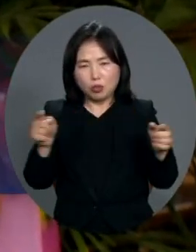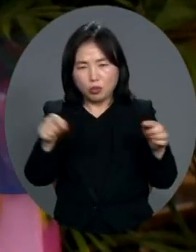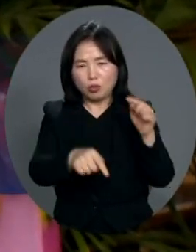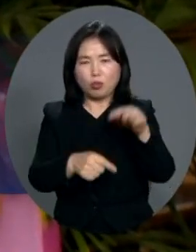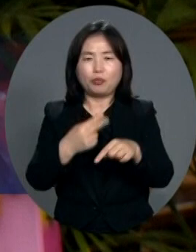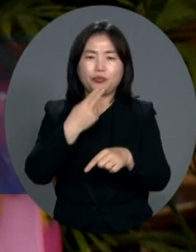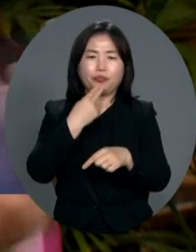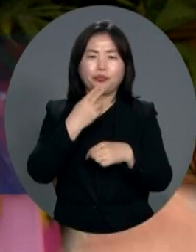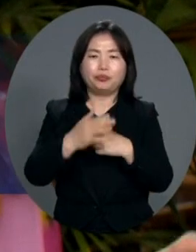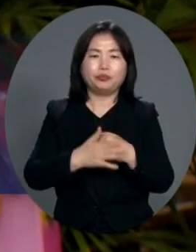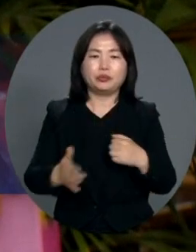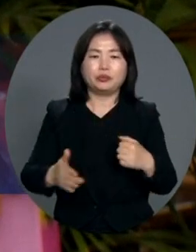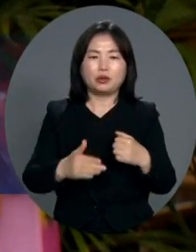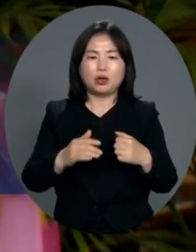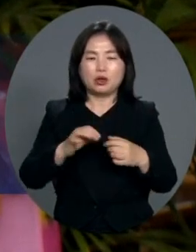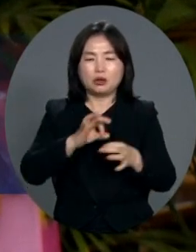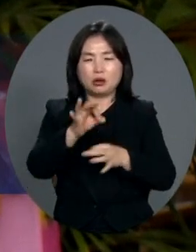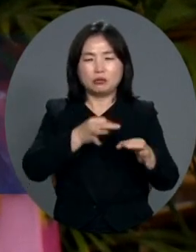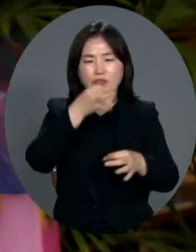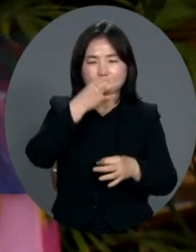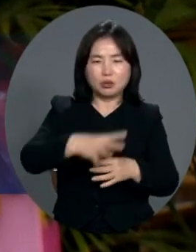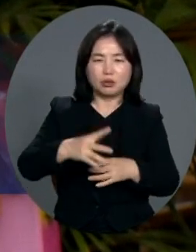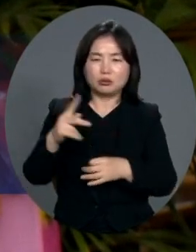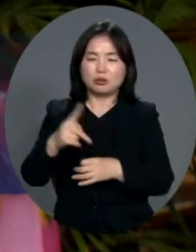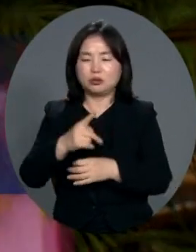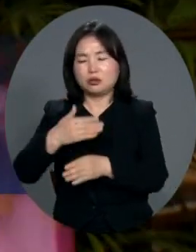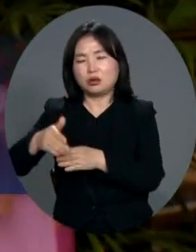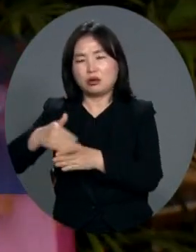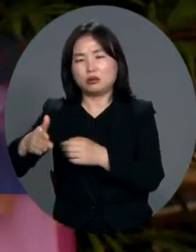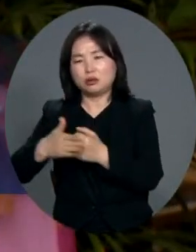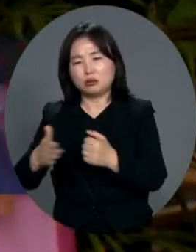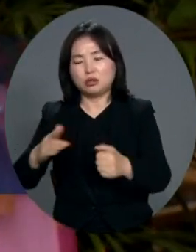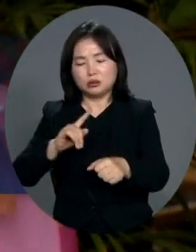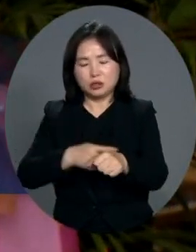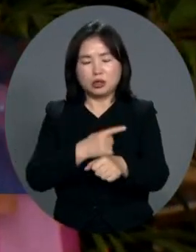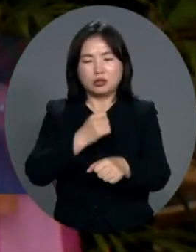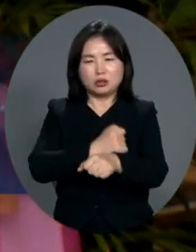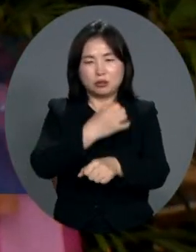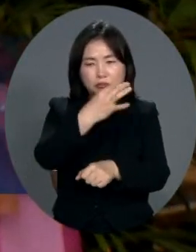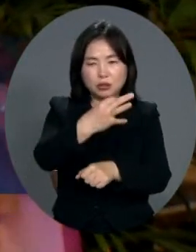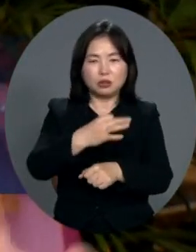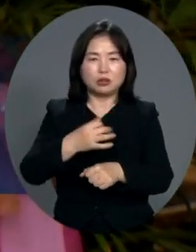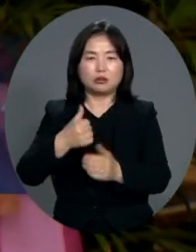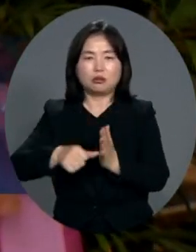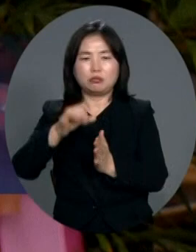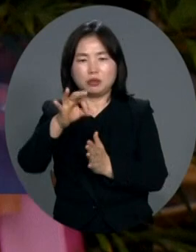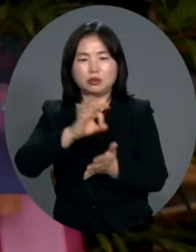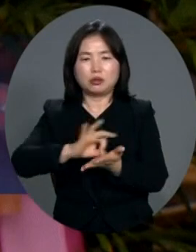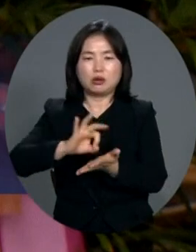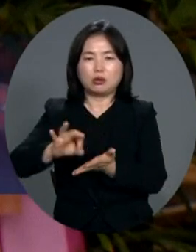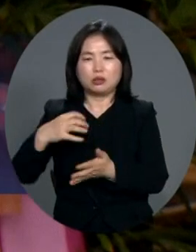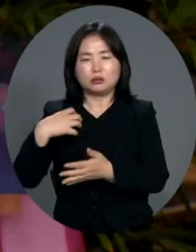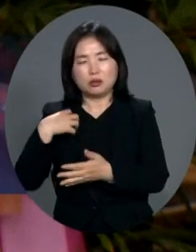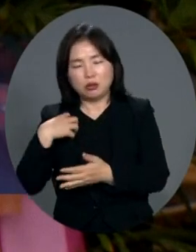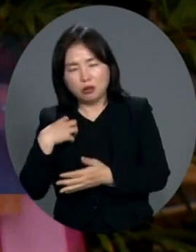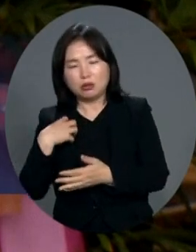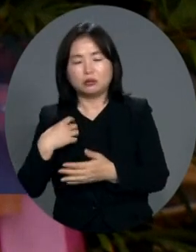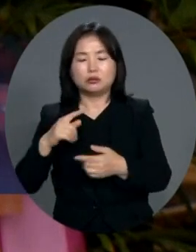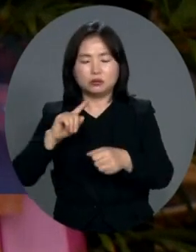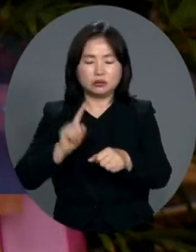영업은 힘들어지는데 대출금은 상환해야 되고 하다 보니까 인건비라든가 고정비 뭐 이런 부분 부담이 어렵다